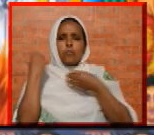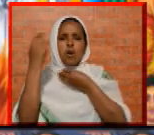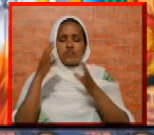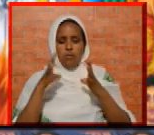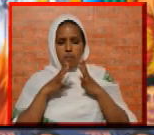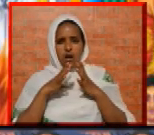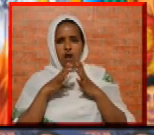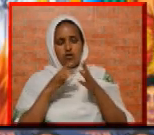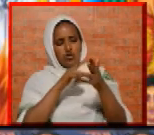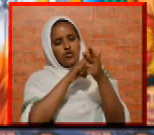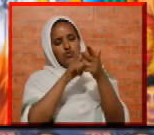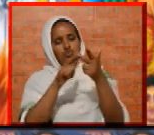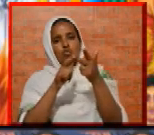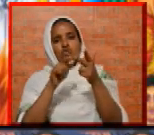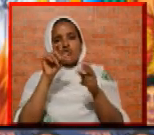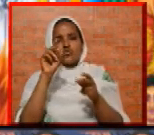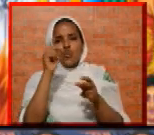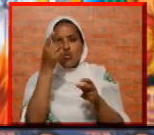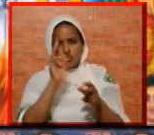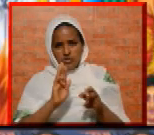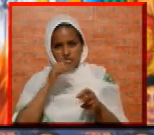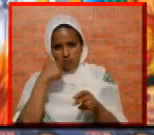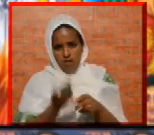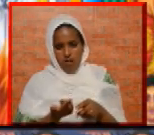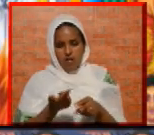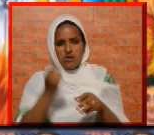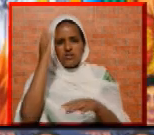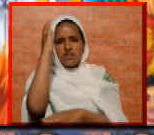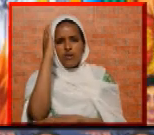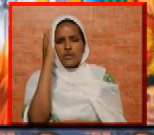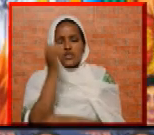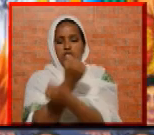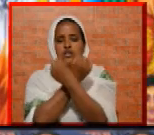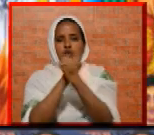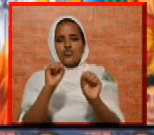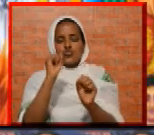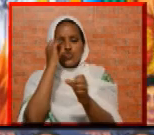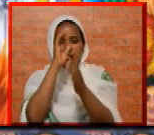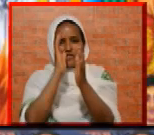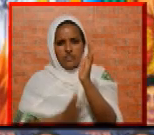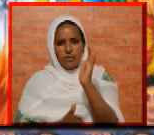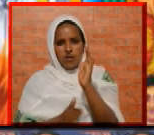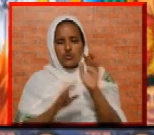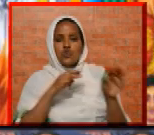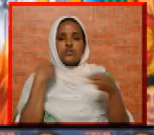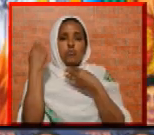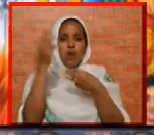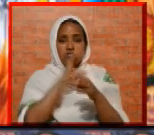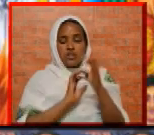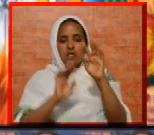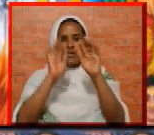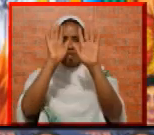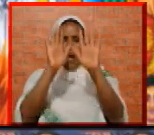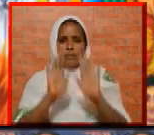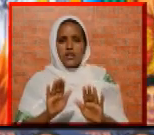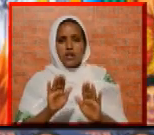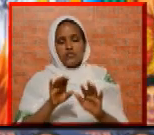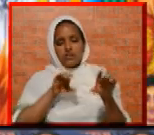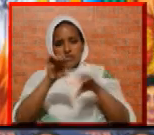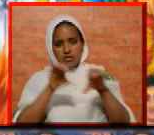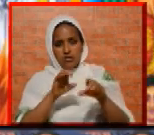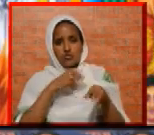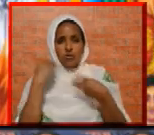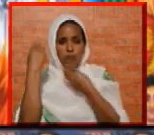የብዙዎች ሰማይታት ባል ሶስትዮሽ ነው እግዚአብሔር ድርጊቱ ድህነቱ የተፈጸመላቸው ሰማይታትና ታምራት